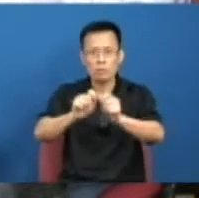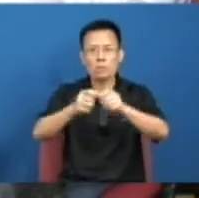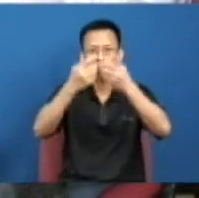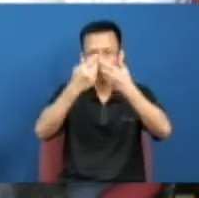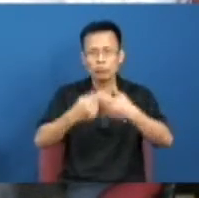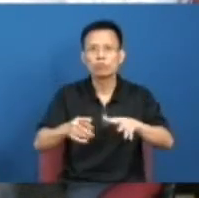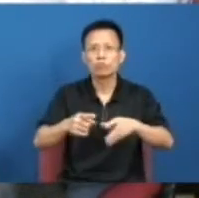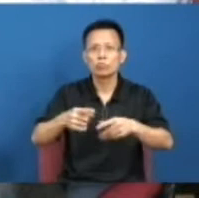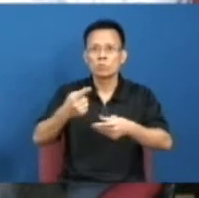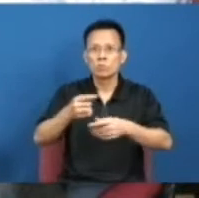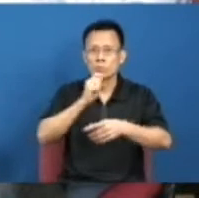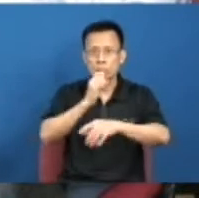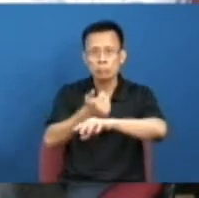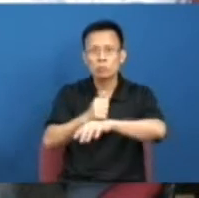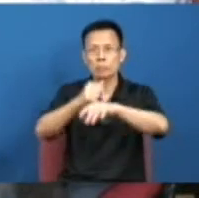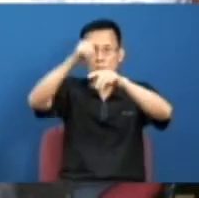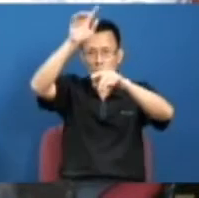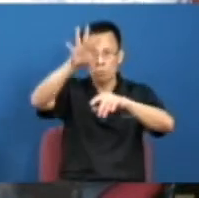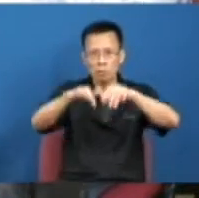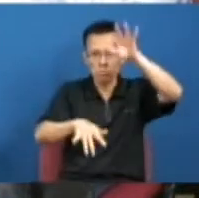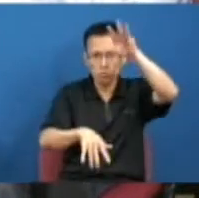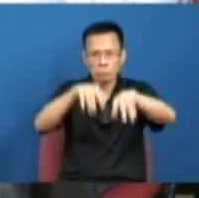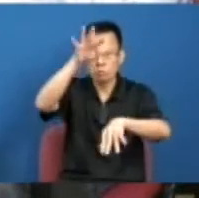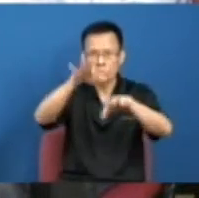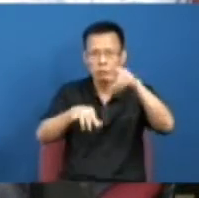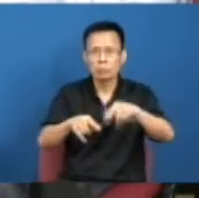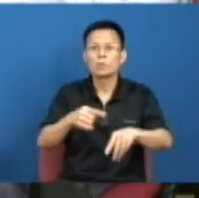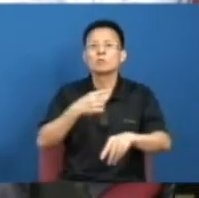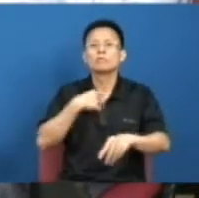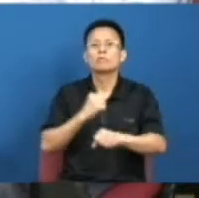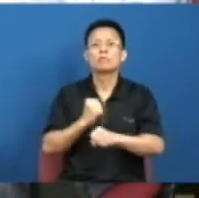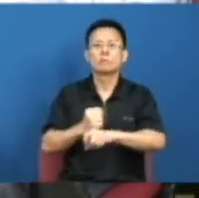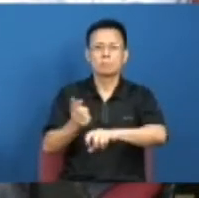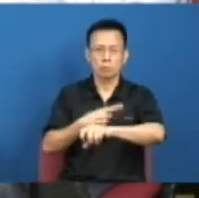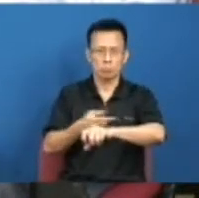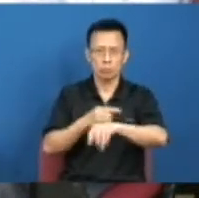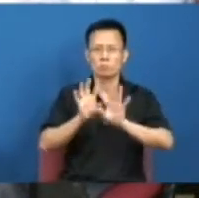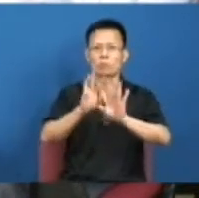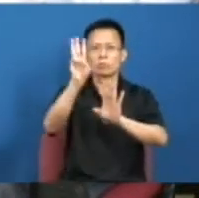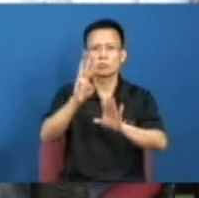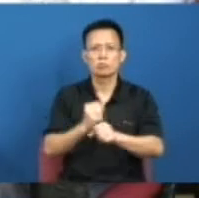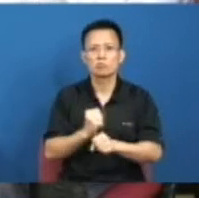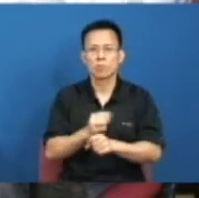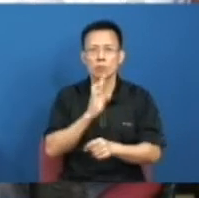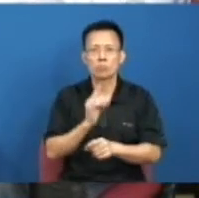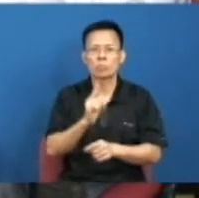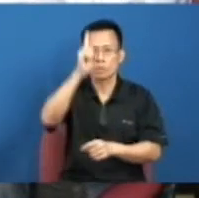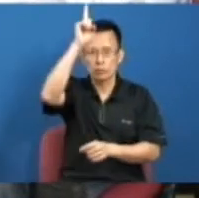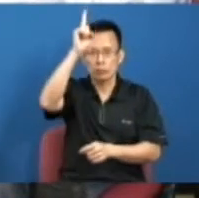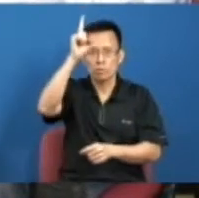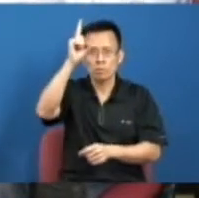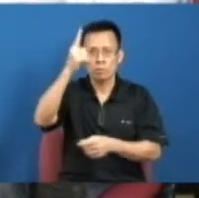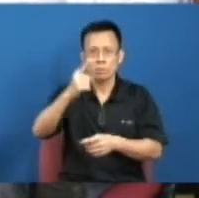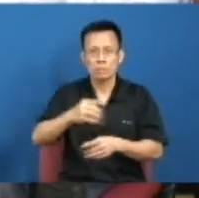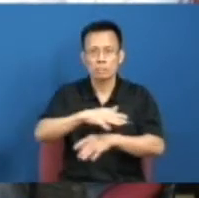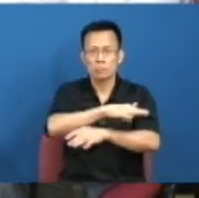機會會落雨嘅話咧，咁你一定要做啲臨時嘅防水功夫。 嗯。 譬如喺天台咧，成幅